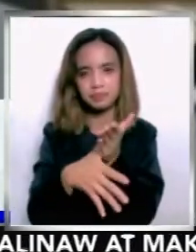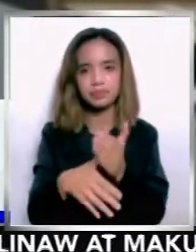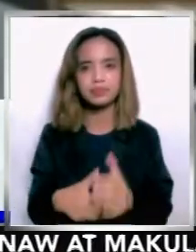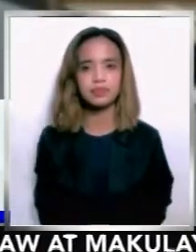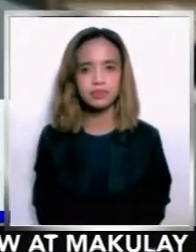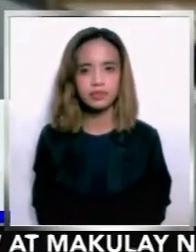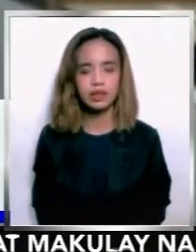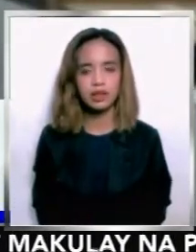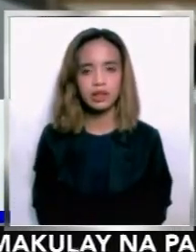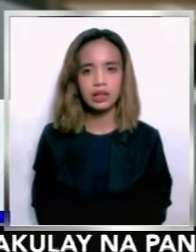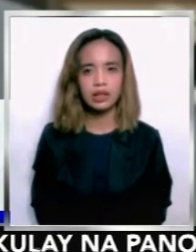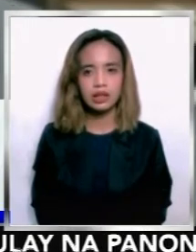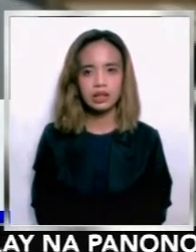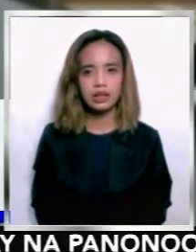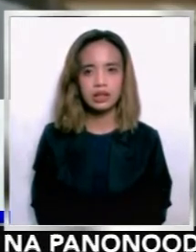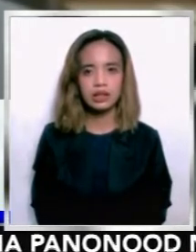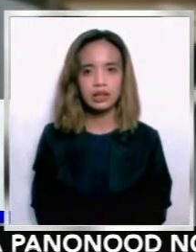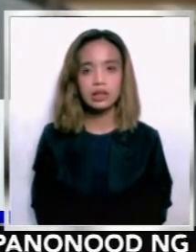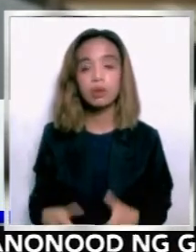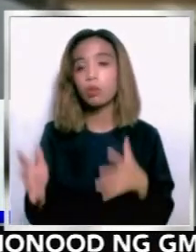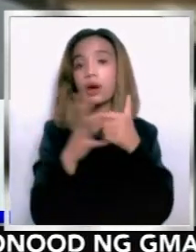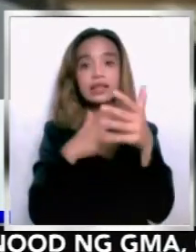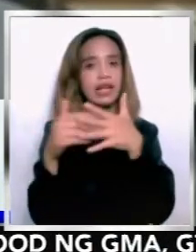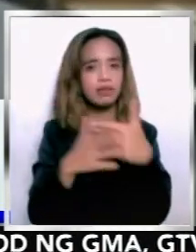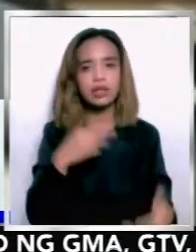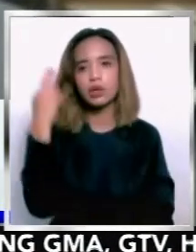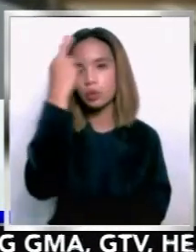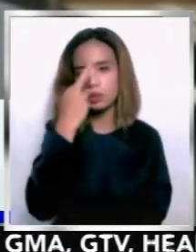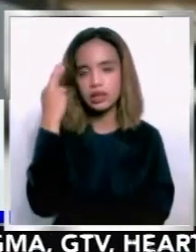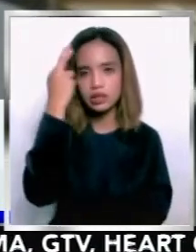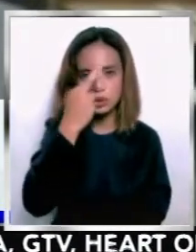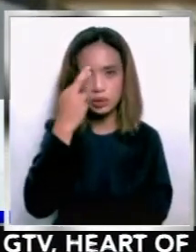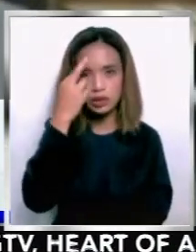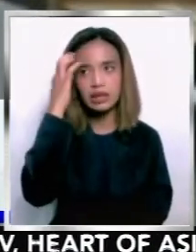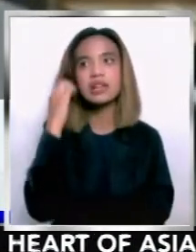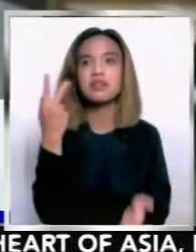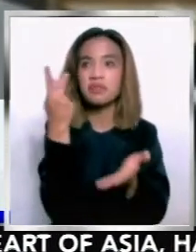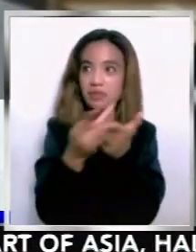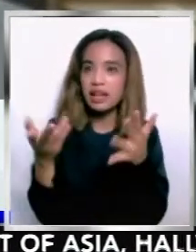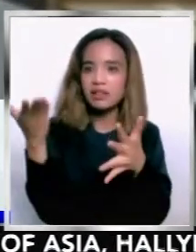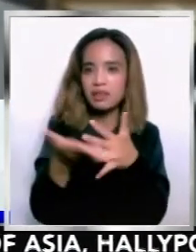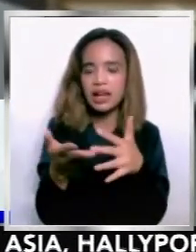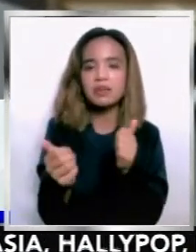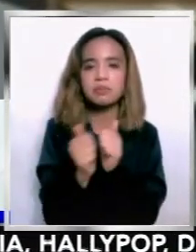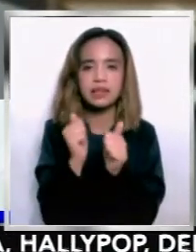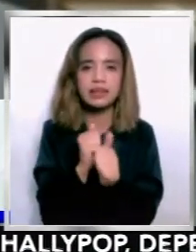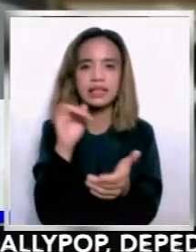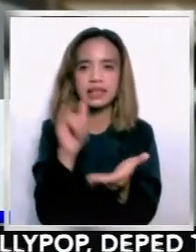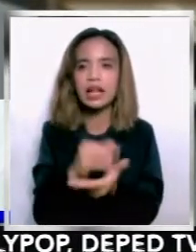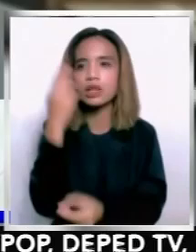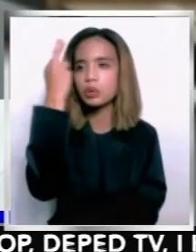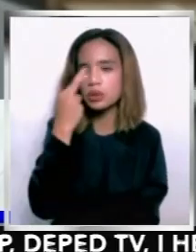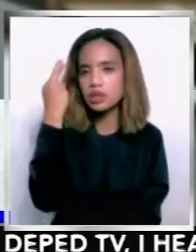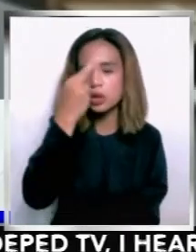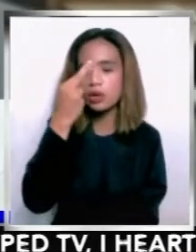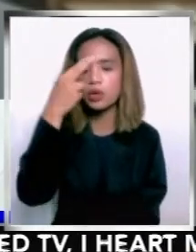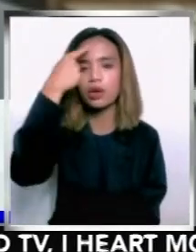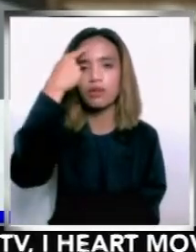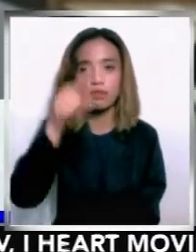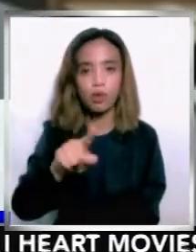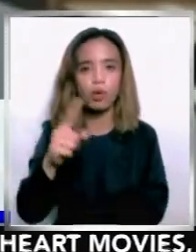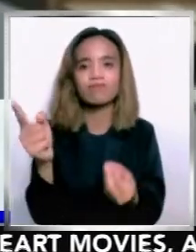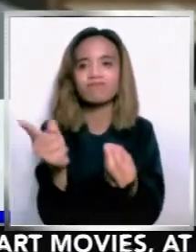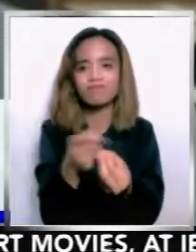file, whatever your reason be, then you failed to file. And therefore, that is a ground to disqualify